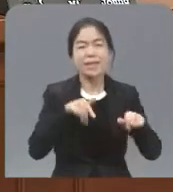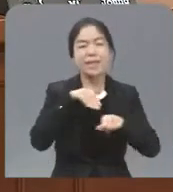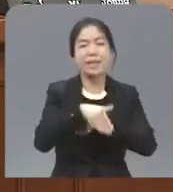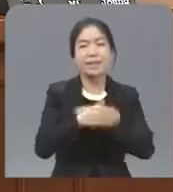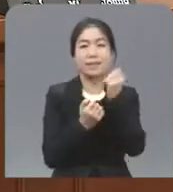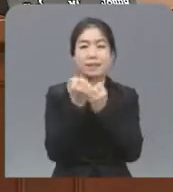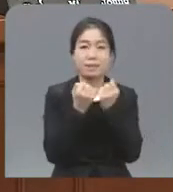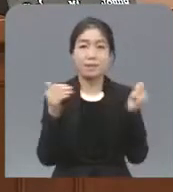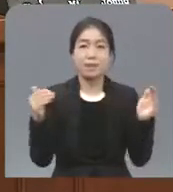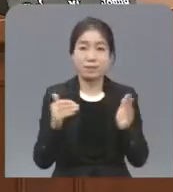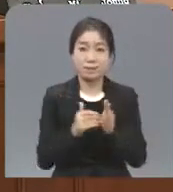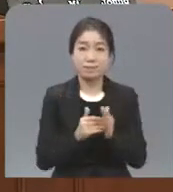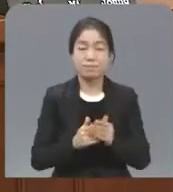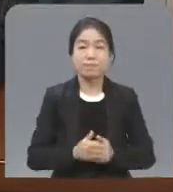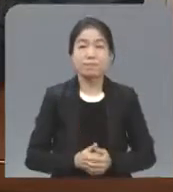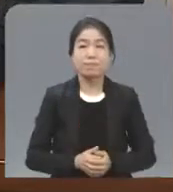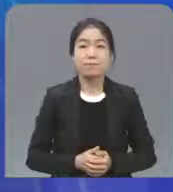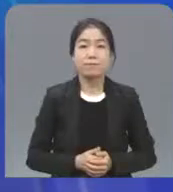해명했습니다